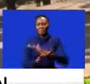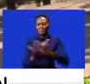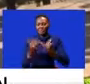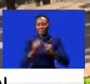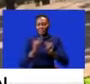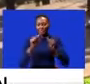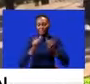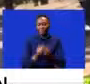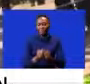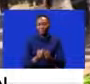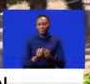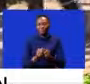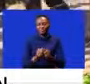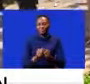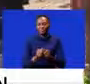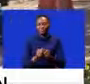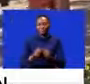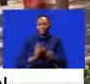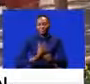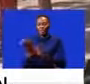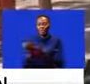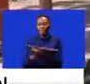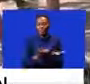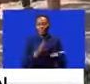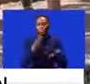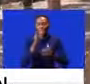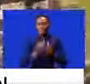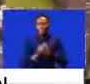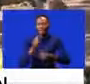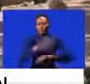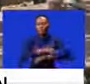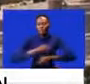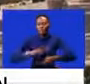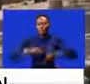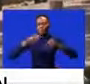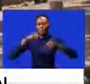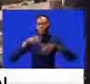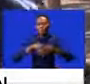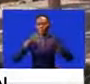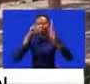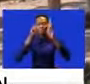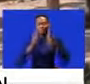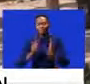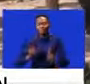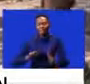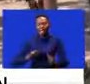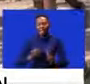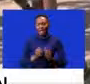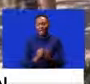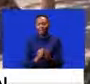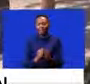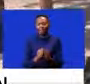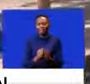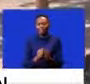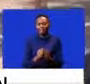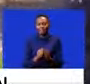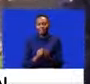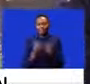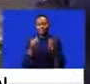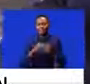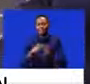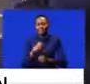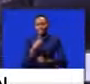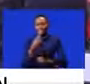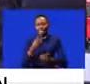mi orwakwa kod japuonj maduong' e sekund nyiri ni eri ma Kisumu Girls, Mrs. Odhiambo. Kata kamano abo yene mondo mi oful nyinge